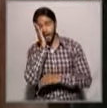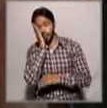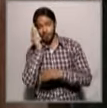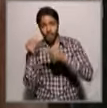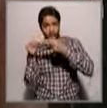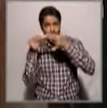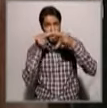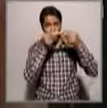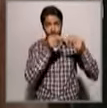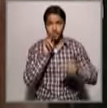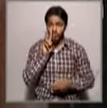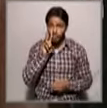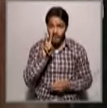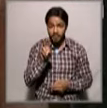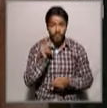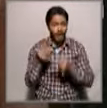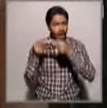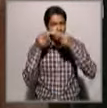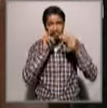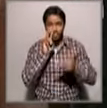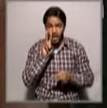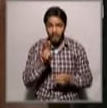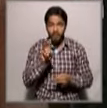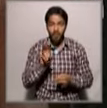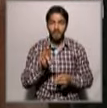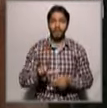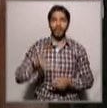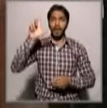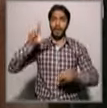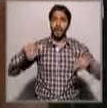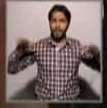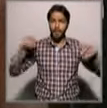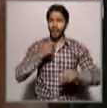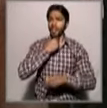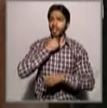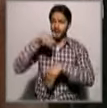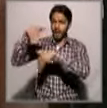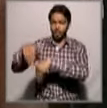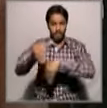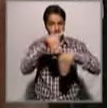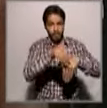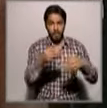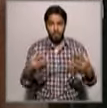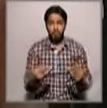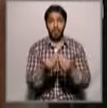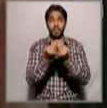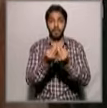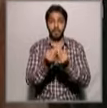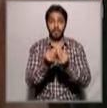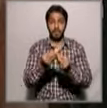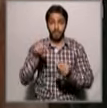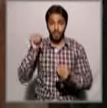الطالع، مش كده؟ في النازل. انا كان الناس بتحسدني، انت ربنا يكرمك وكل حاجة